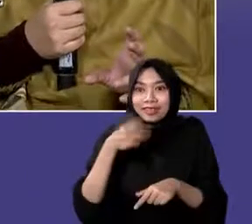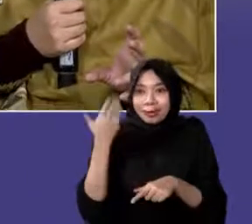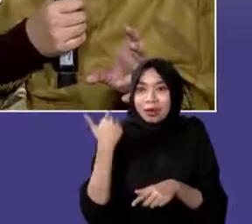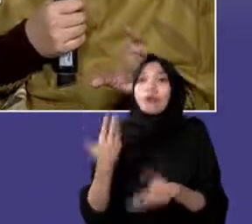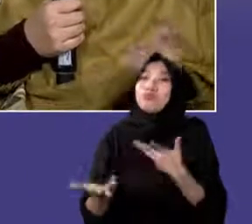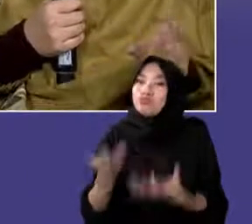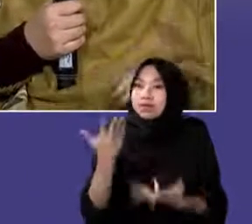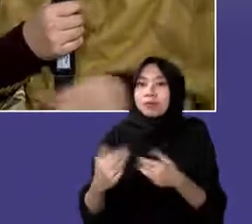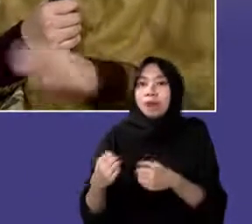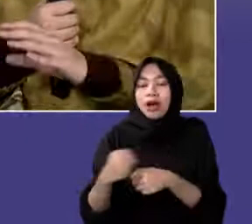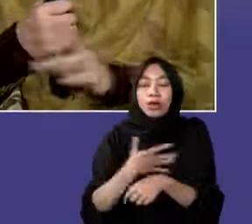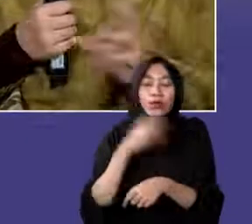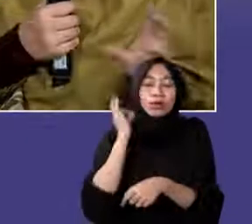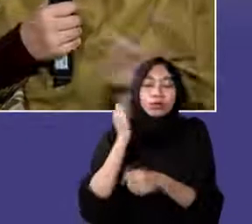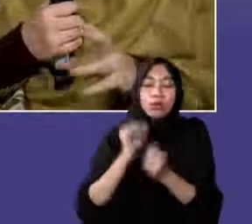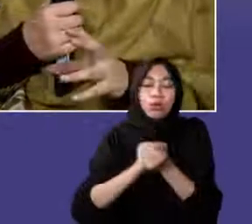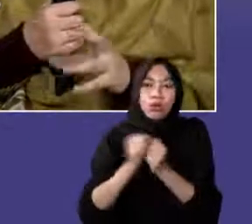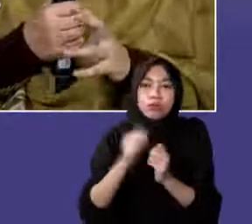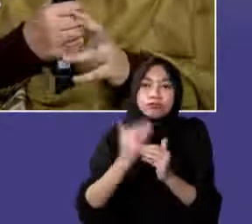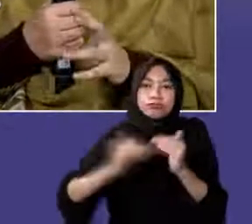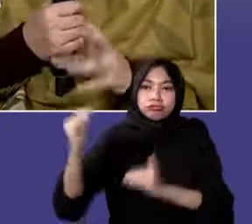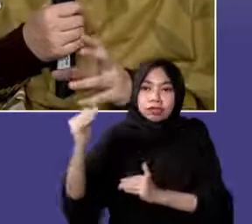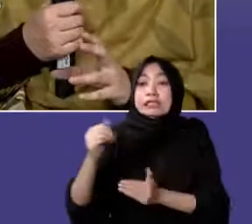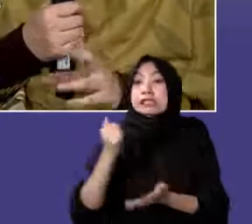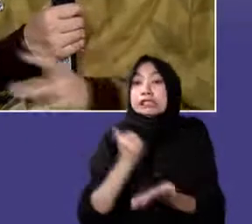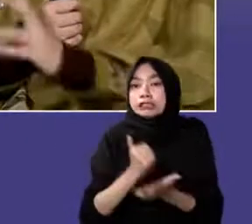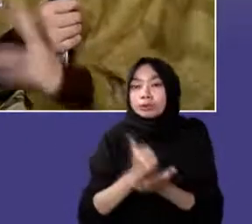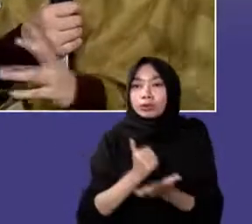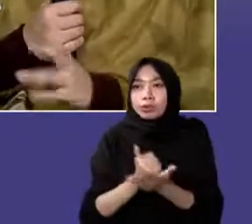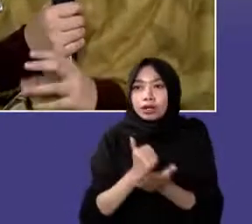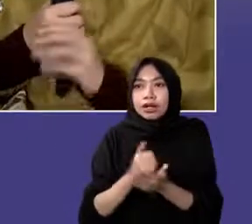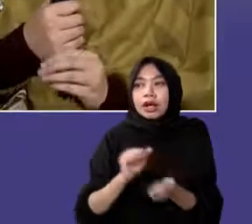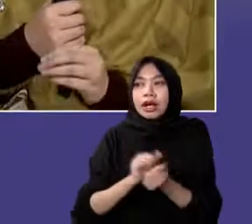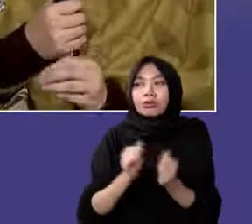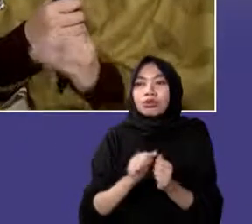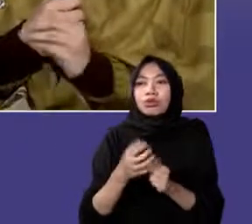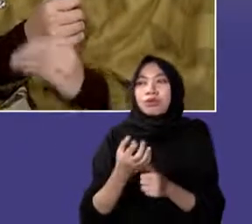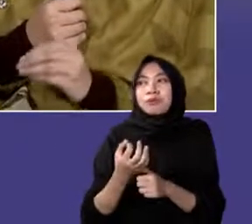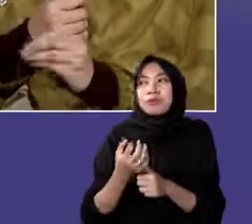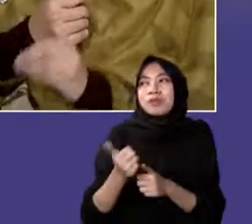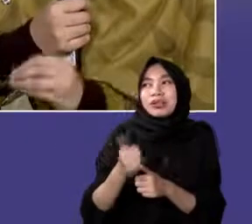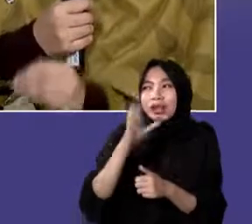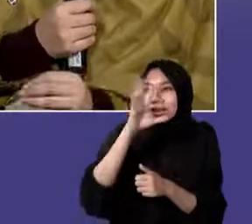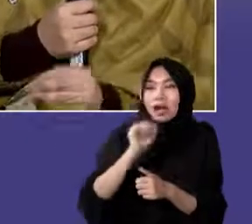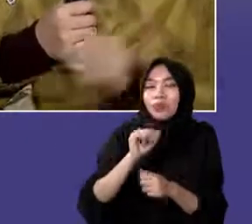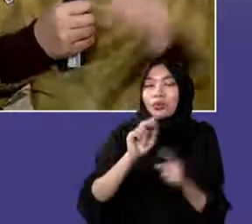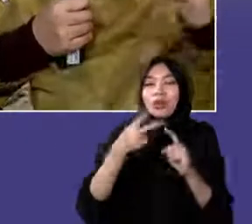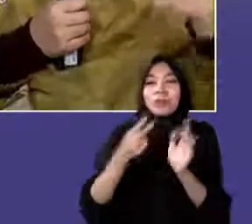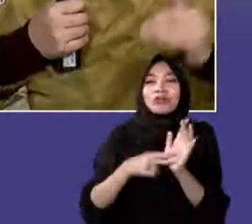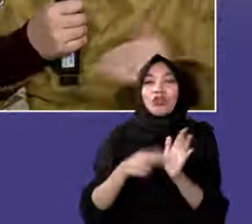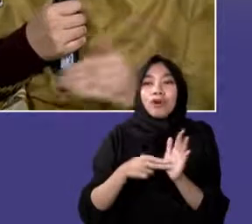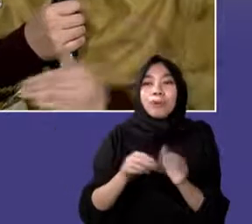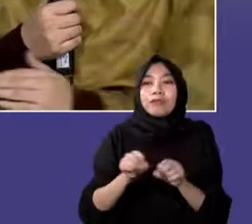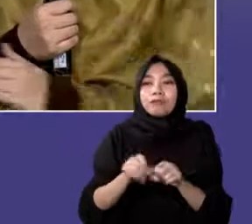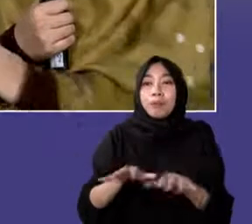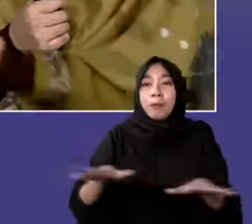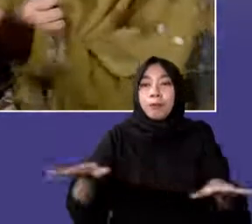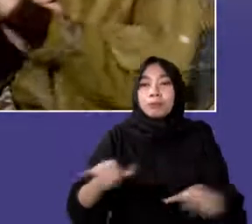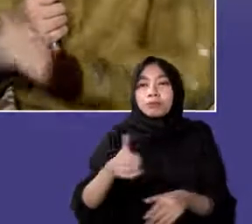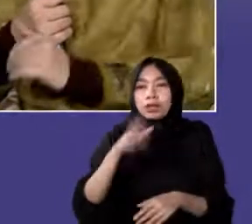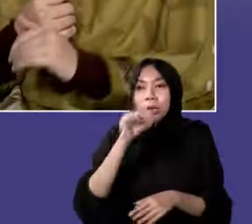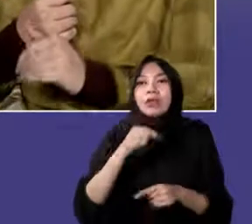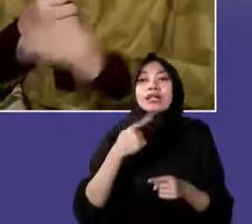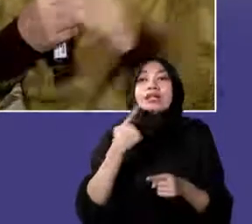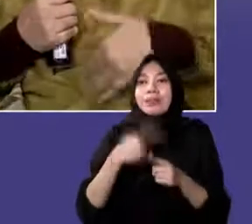kan kita memang masih melihat kalau dari tren sebenarnya mungkin kenaikan kasus baru mulai akan terlihat per tanggal 12 November. Tapi masih harus kita lihat